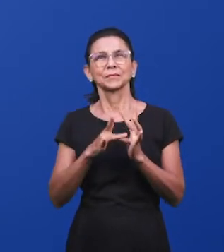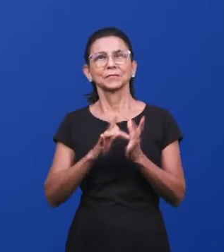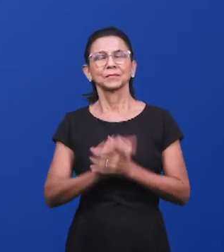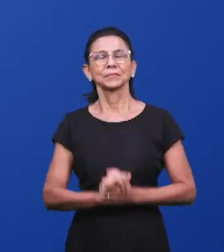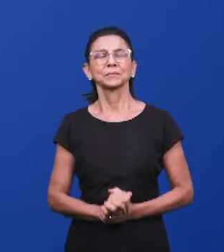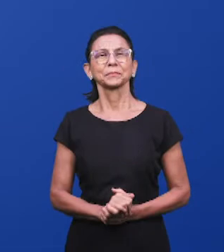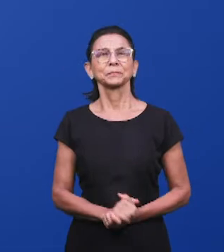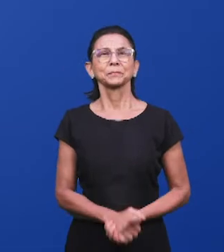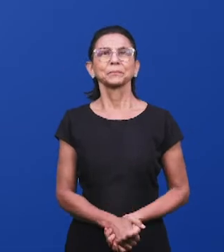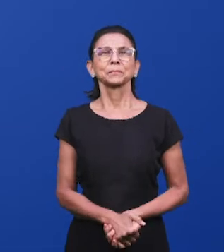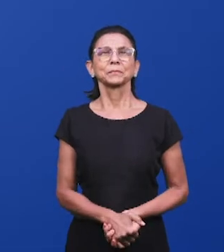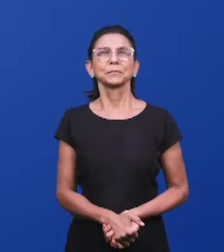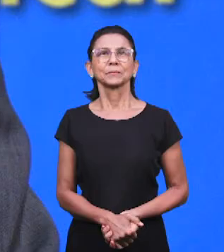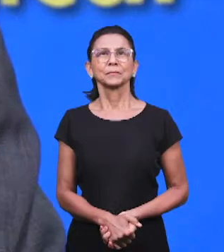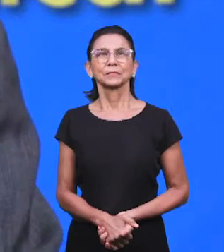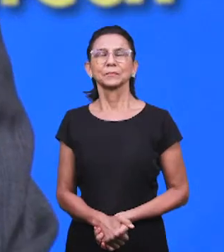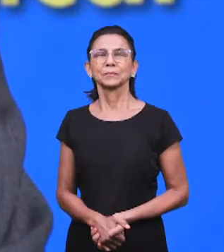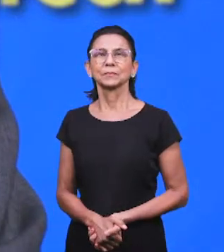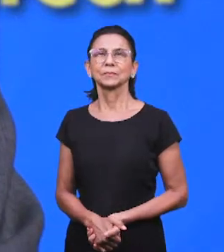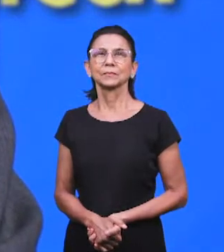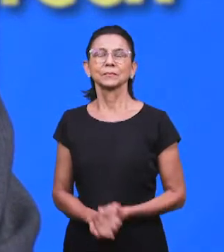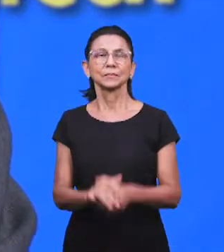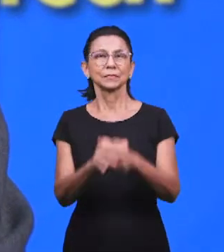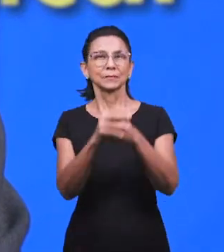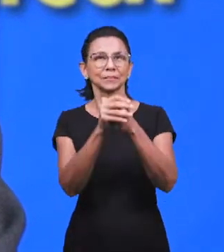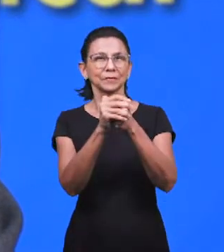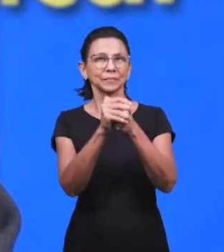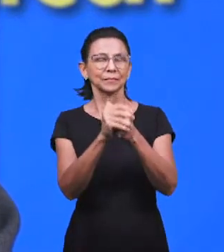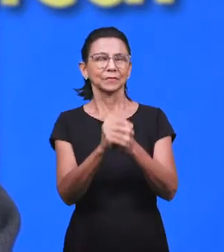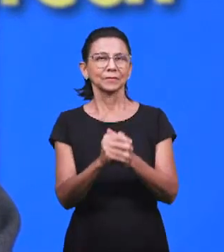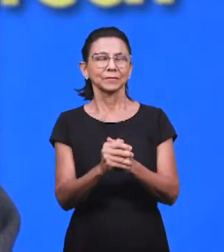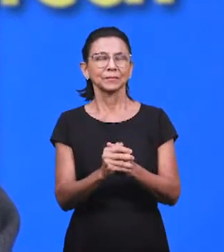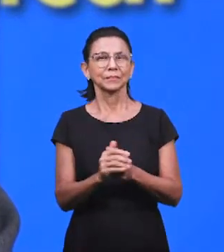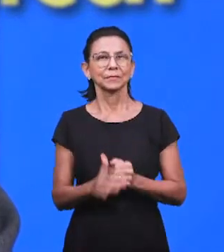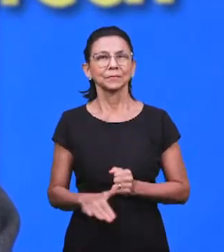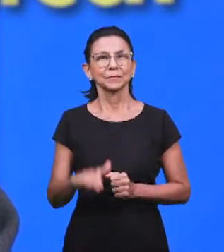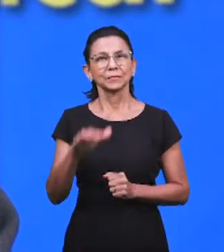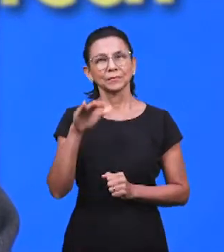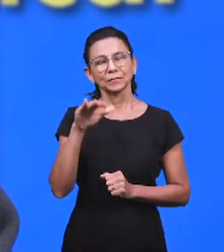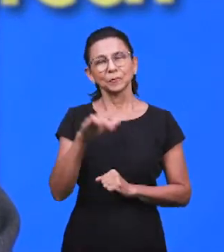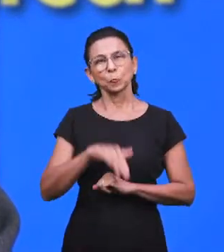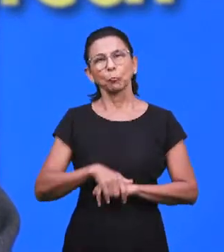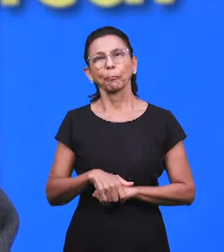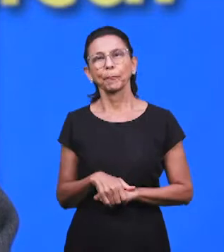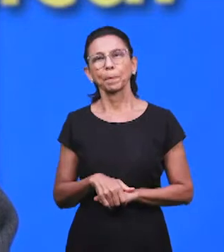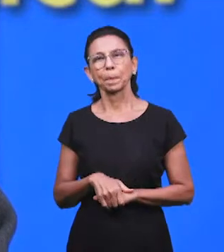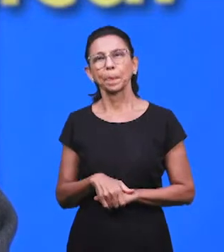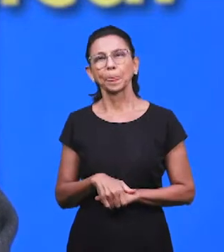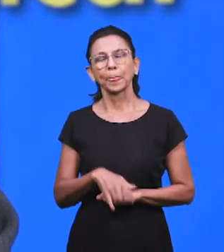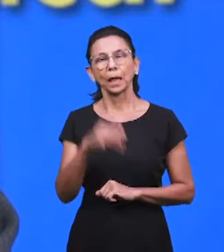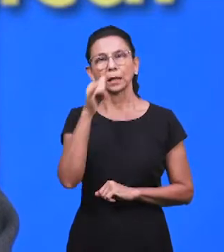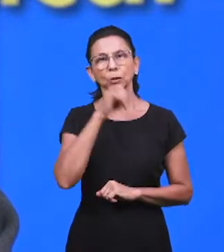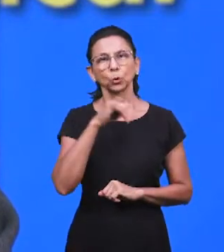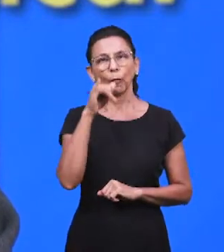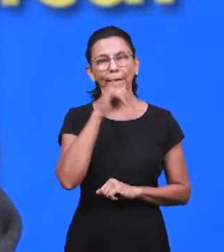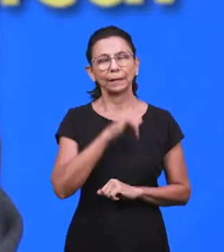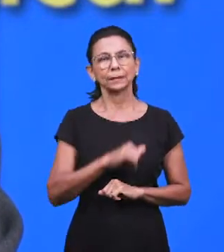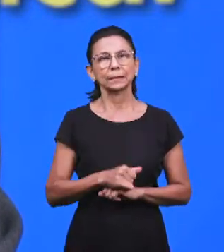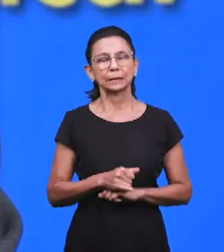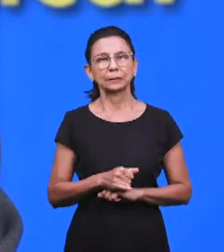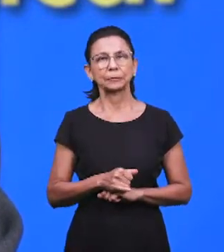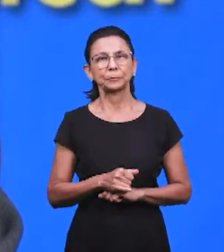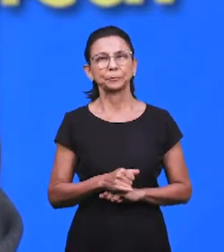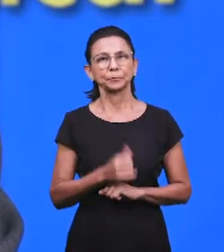Pace del Signore. Pace del Signore. Amém, crianças, intermediários da nossa igreja ali na Itália, em Torino,